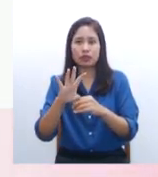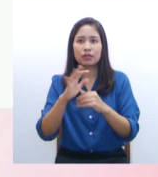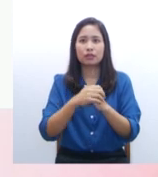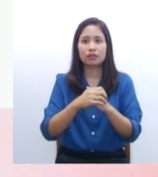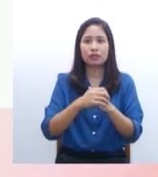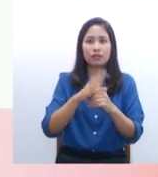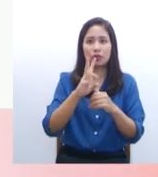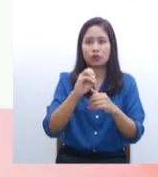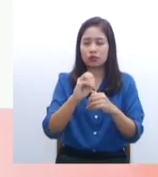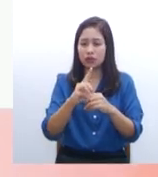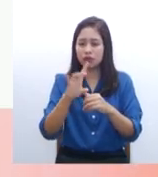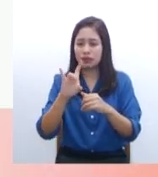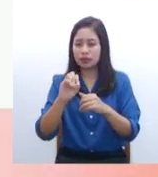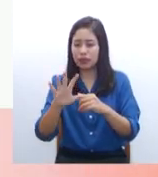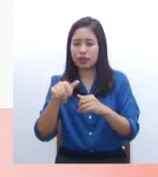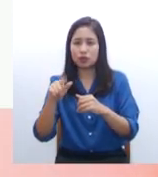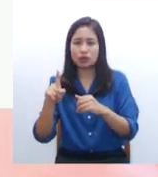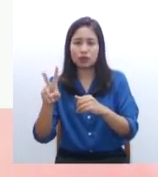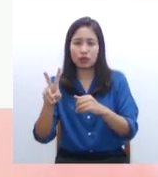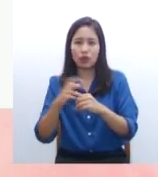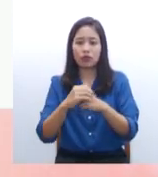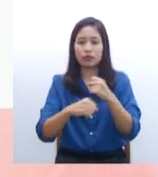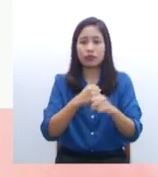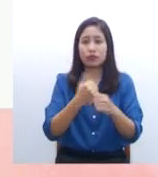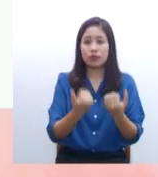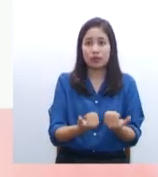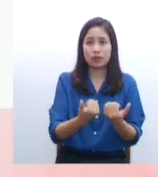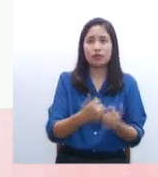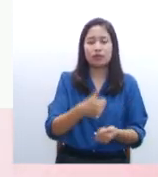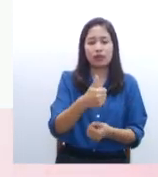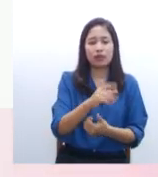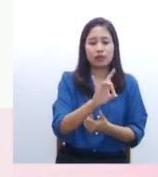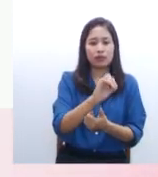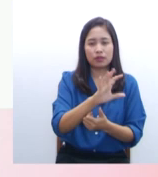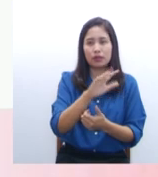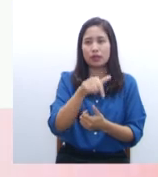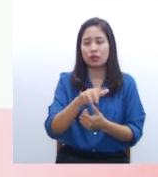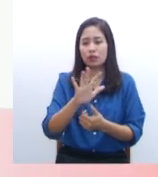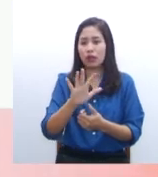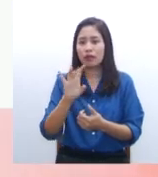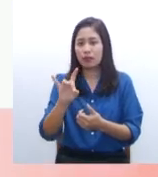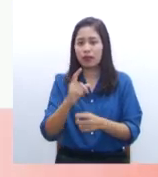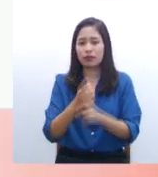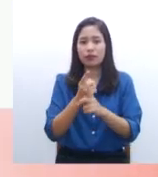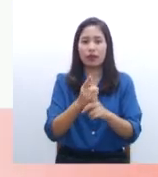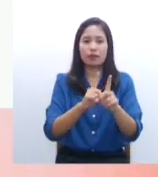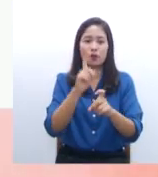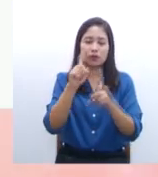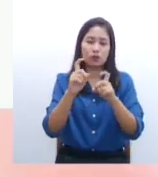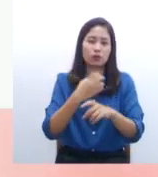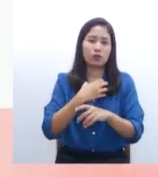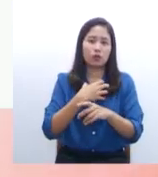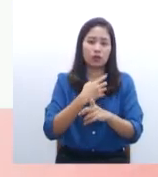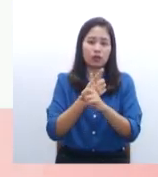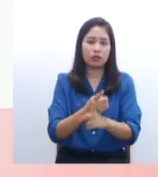61ที่ผ่านมาได้ 85.12 แล้วก็ปี62ปีล่าสุดนี้นะครับได้ 85.58 ก็เป็นไปตามตัวชี้วัดที่เราต้องการ